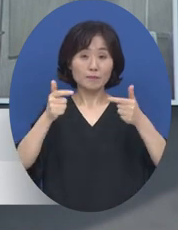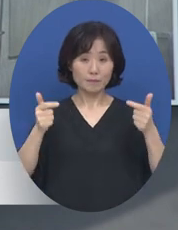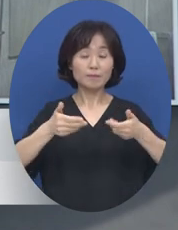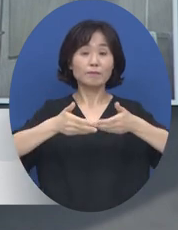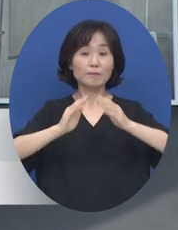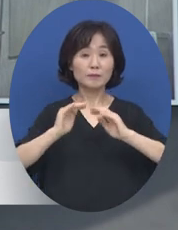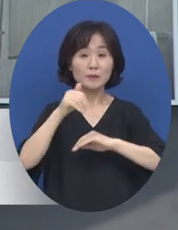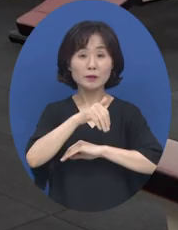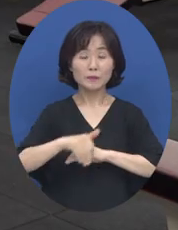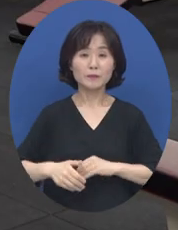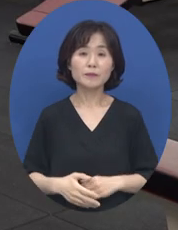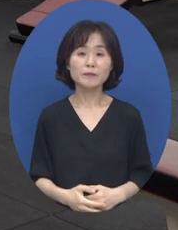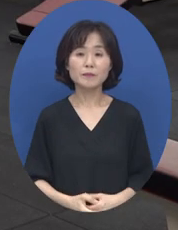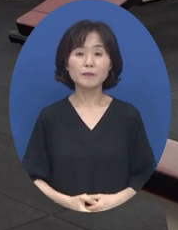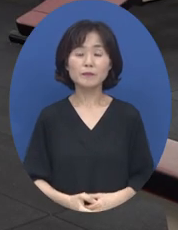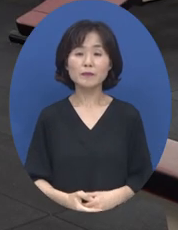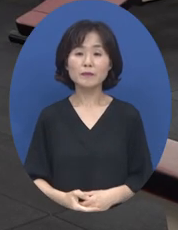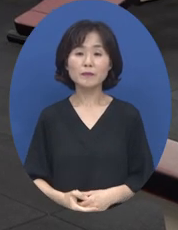취재했습니다.